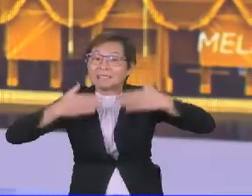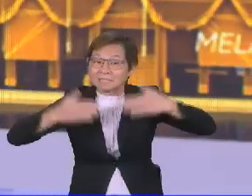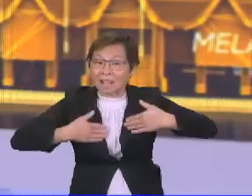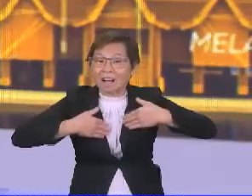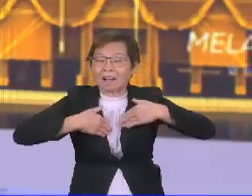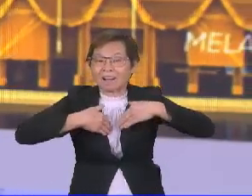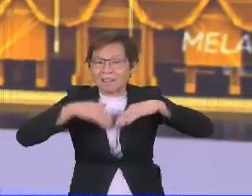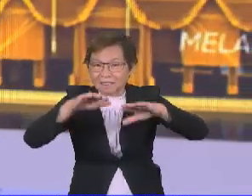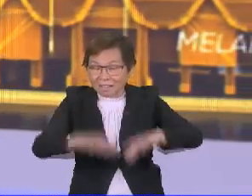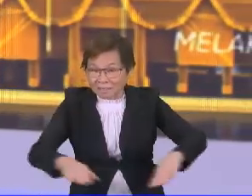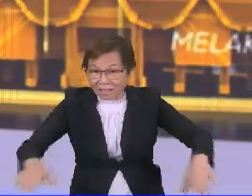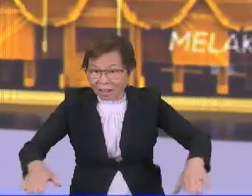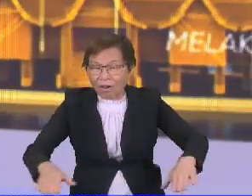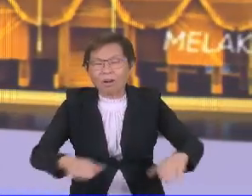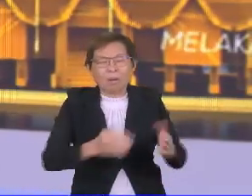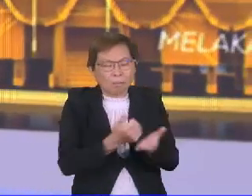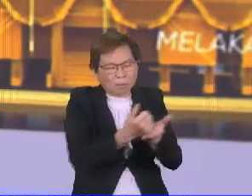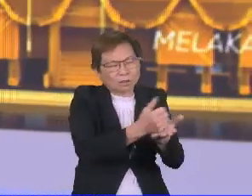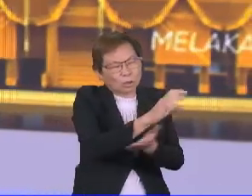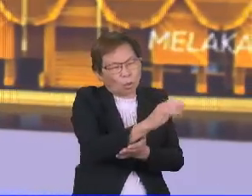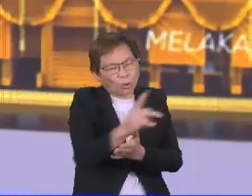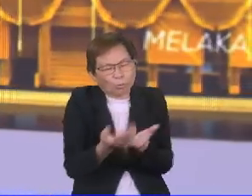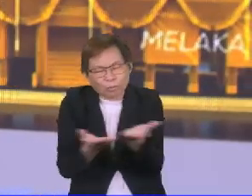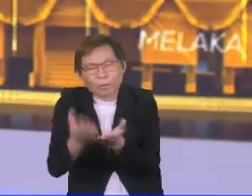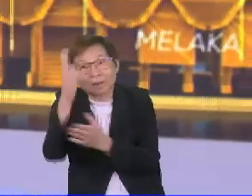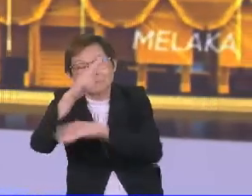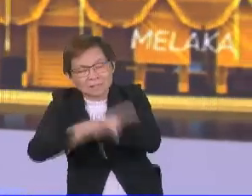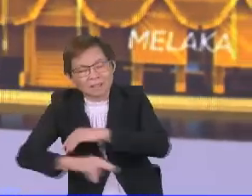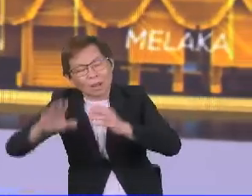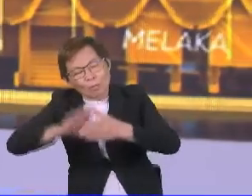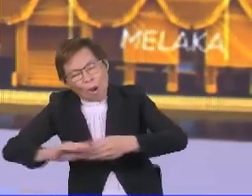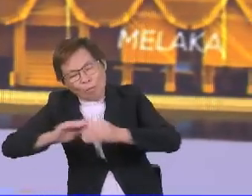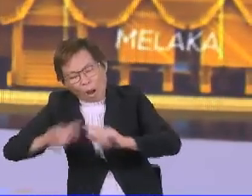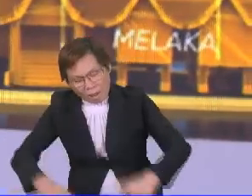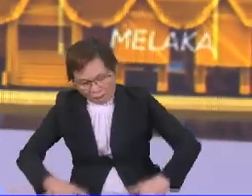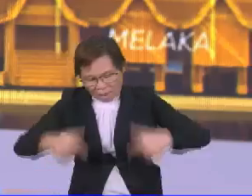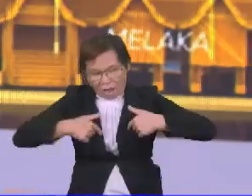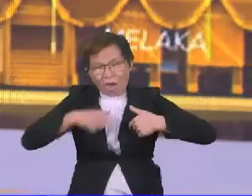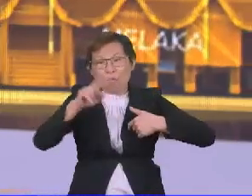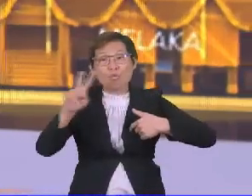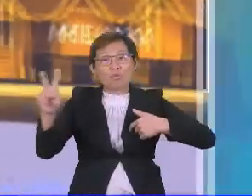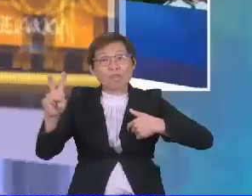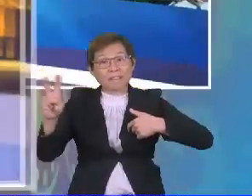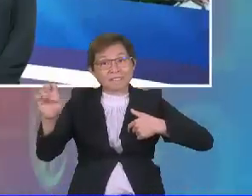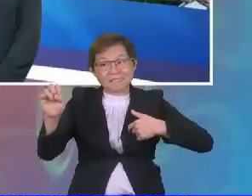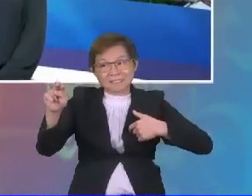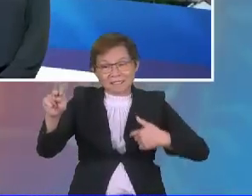orang kurang upaya yang berhasrat berhikmat dalam kerajaan Negeri rinciannya langsung bersama Bani